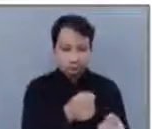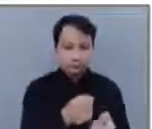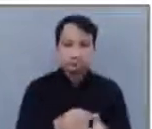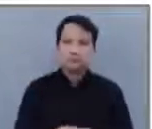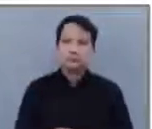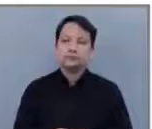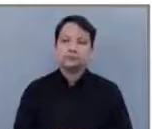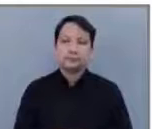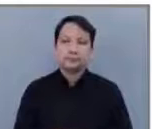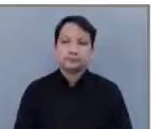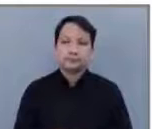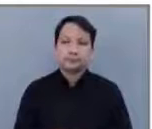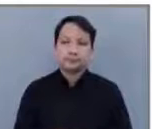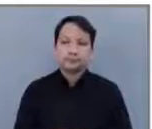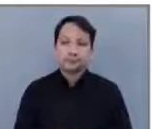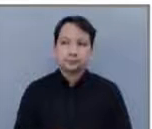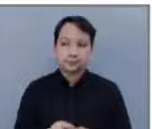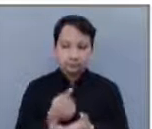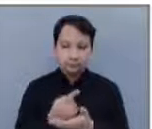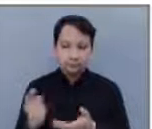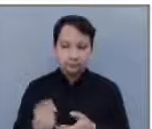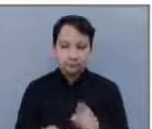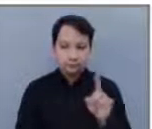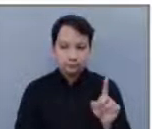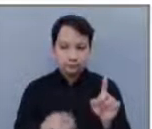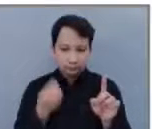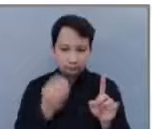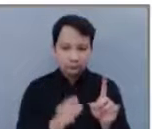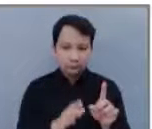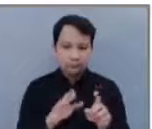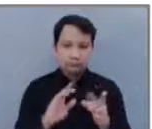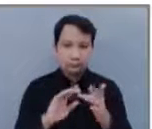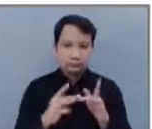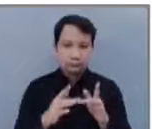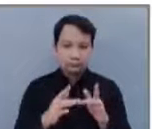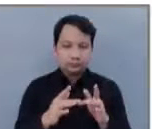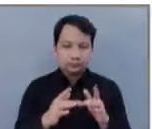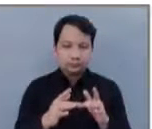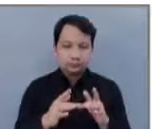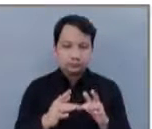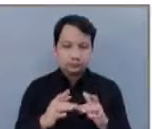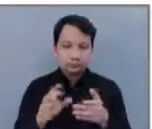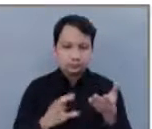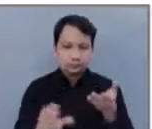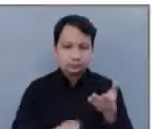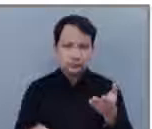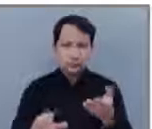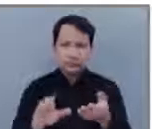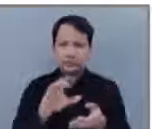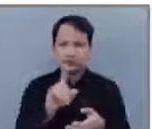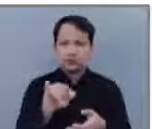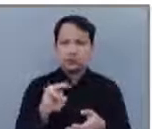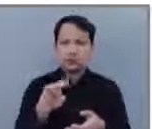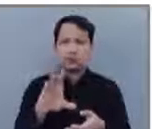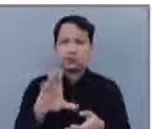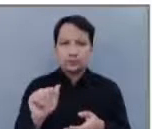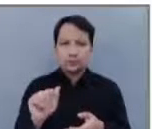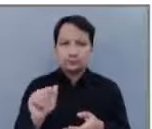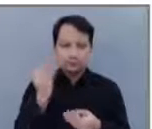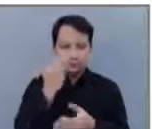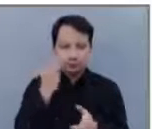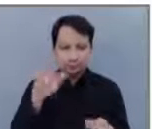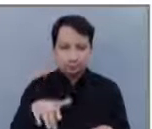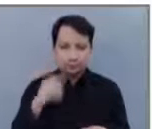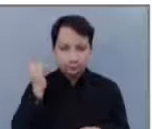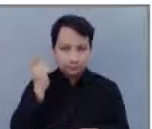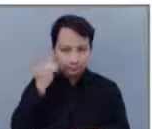Para sa week 1, may isasagawa silang online Zumba, film showing at fun run para sa mga government worker. Sa week